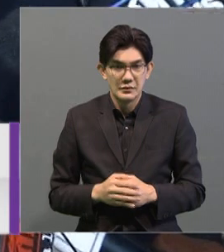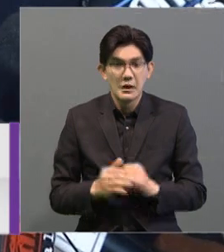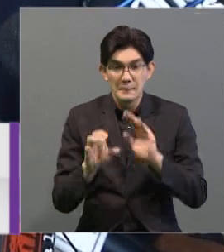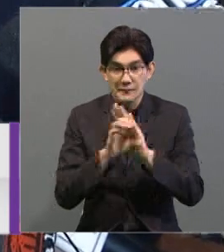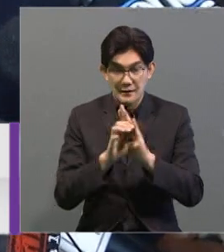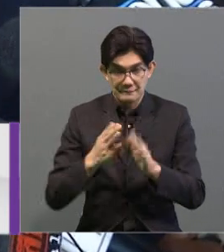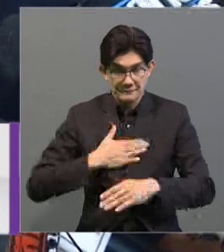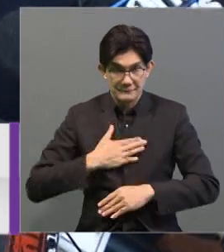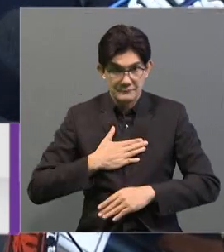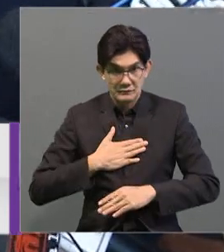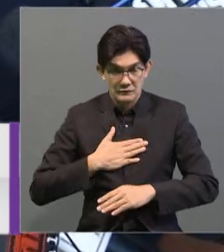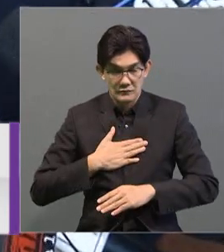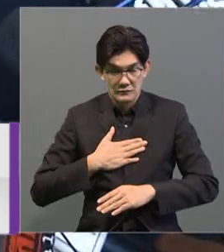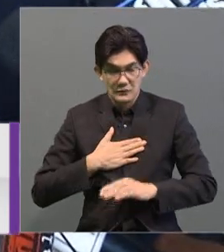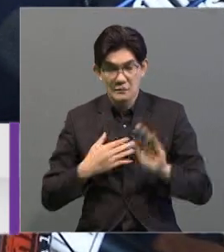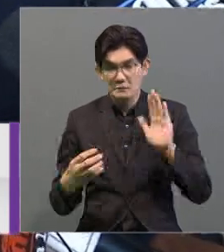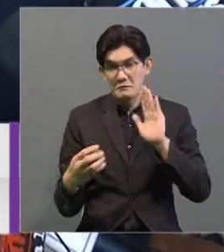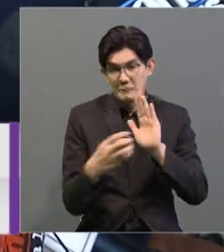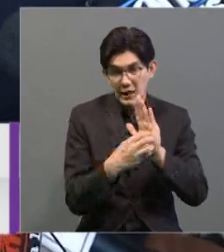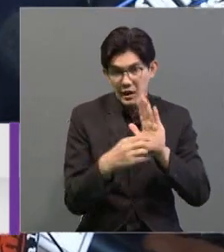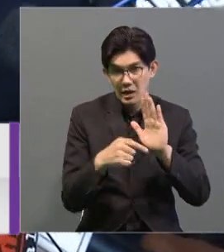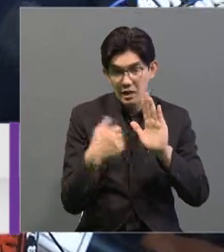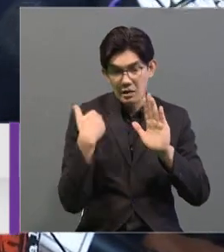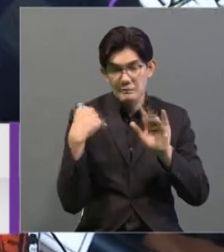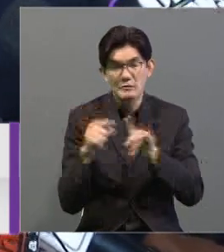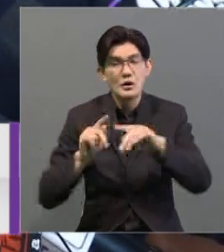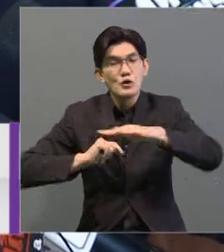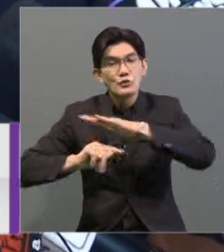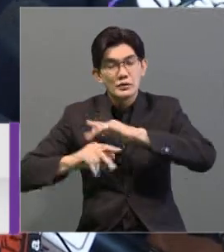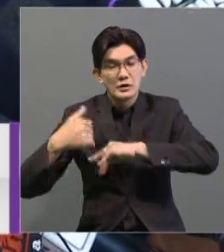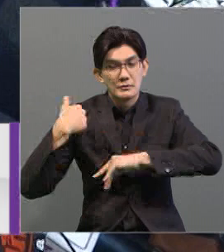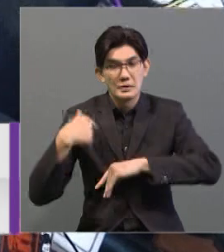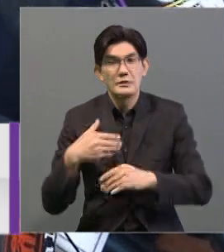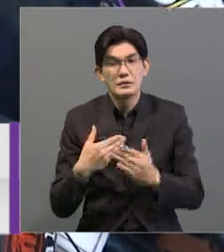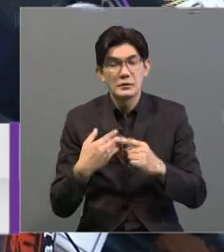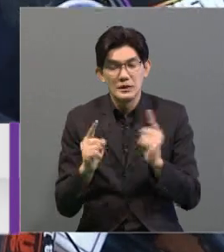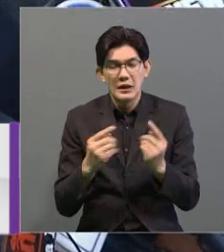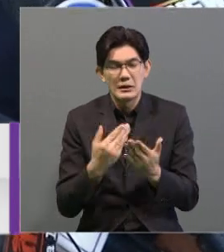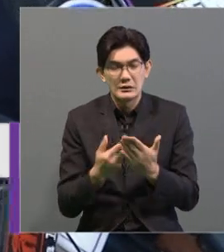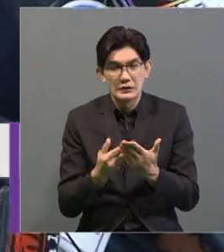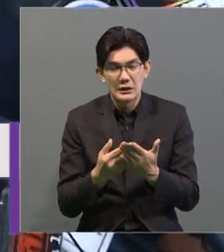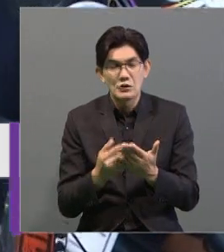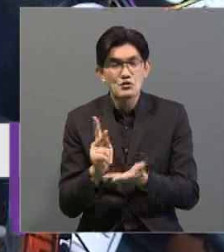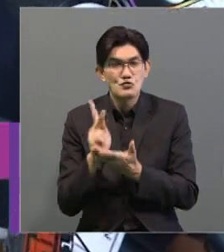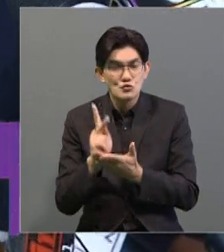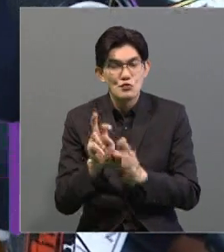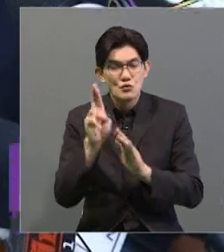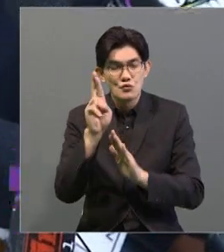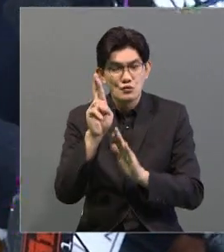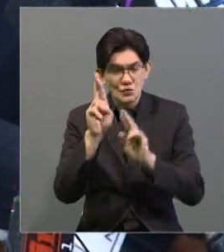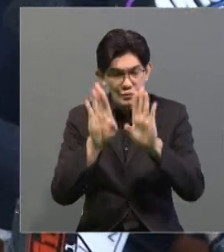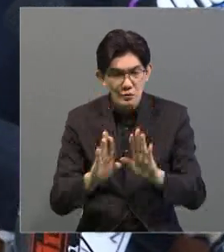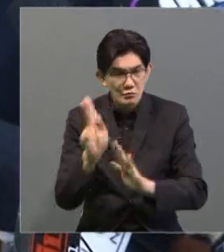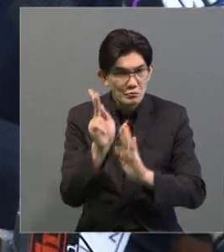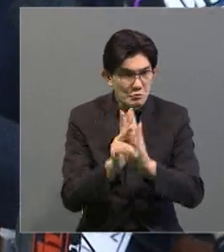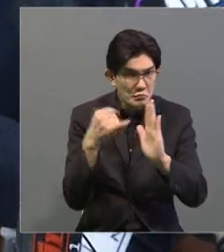ภาพผมไปแปะลักษณะว่าผมเป็นพรีเซนเตอร์แต่อันนี้คือแอปเงินกู้นอกระบบนะฮะเป็นเงินกู้ผิดกฎหมาย